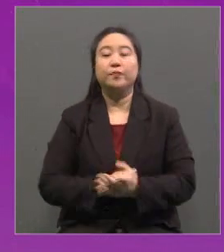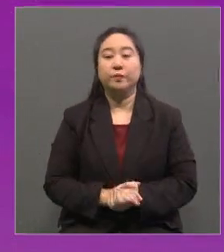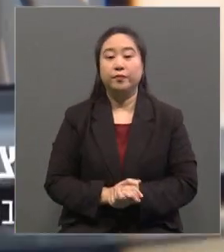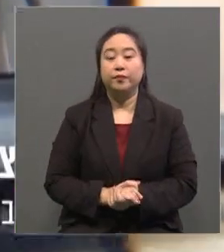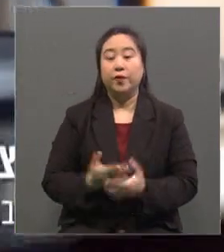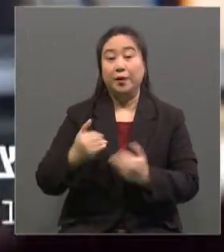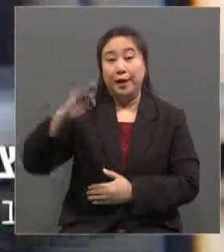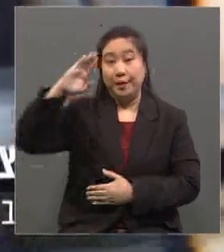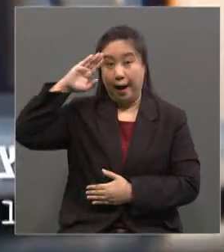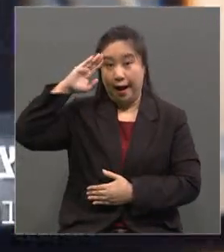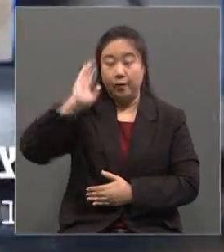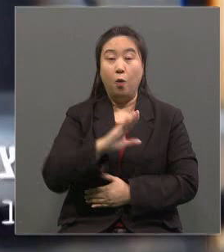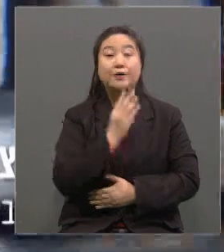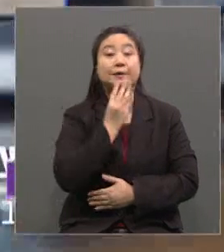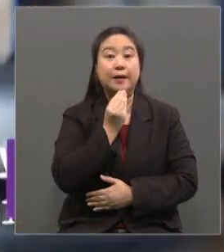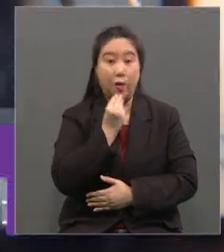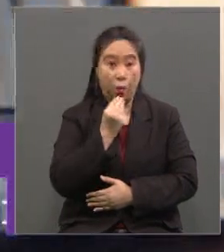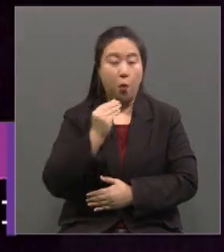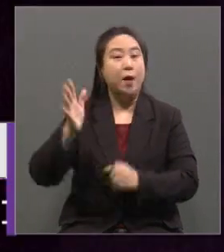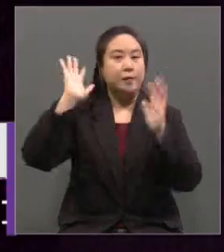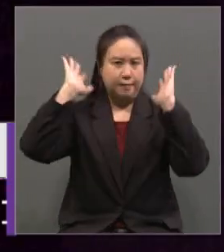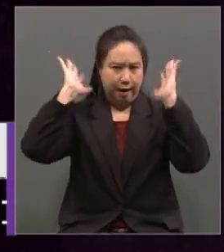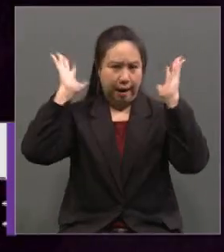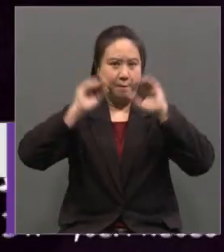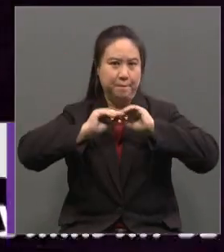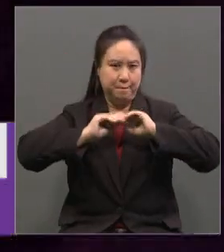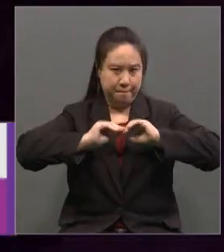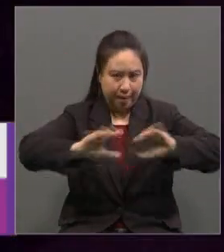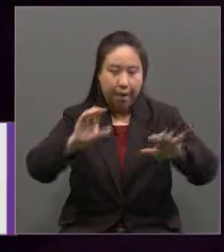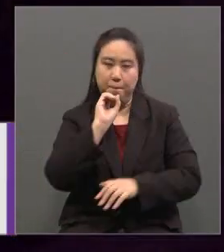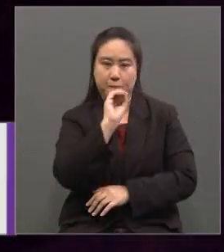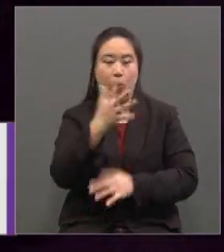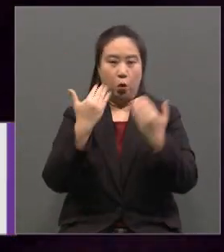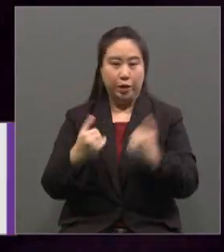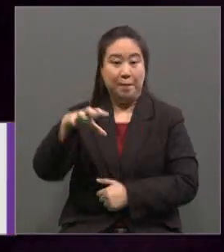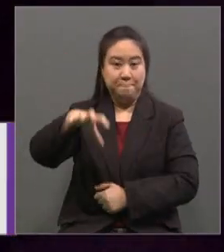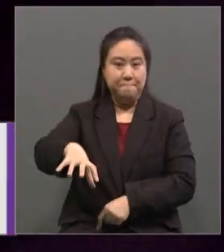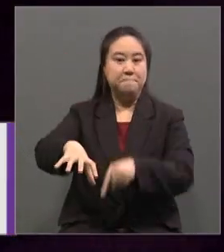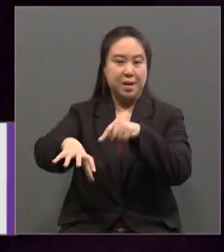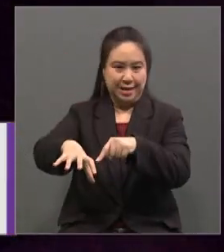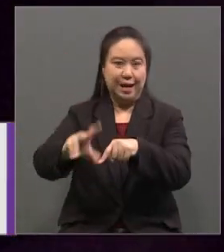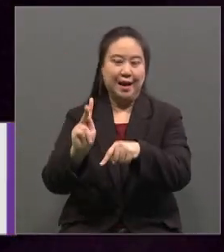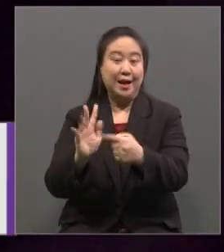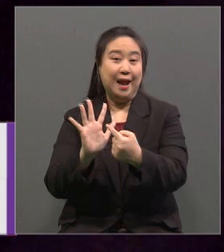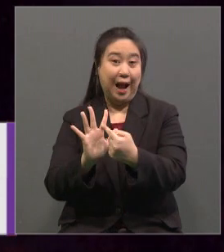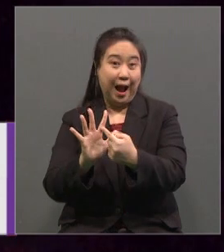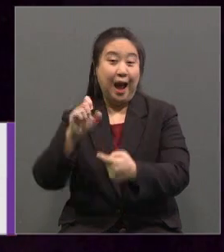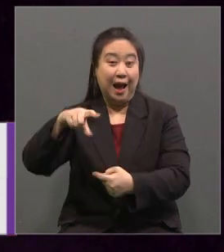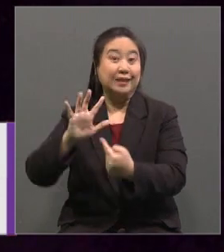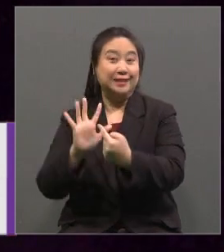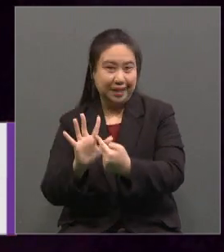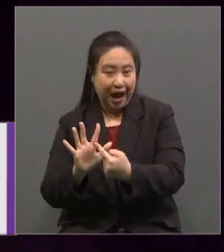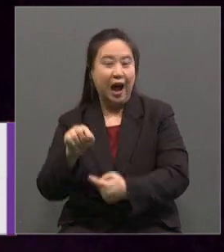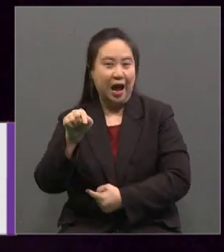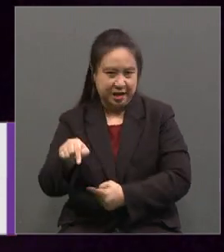อิสราเอลมีการออกแถลงการณ์บอกนะคะว่าได้มีการปิดล้อมเมืองกาซ่าซิตี้ค่ะเป็นเมืองใหญ่สุดทางตอนเหนือของ